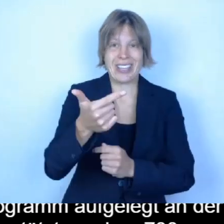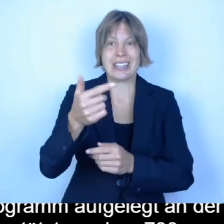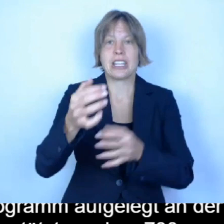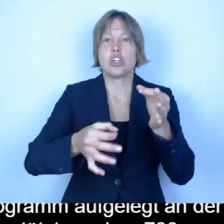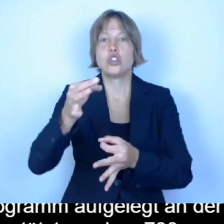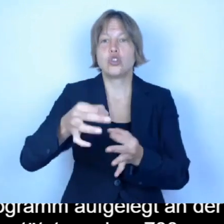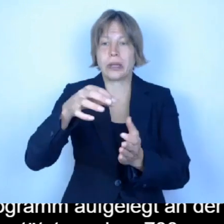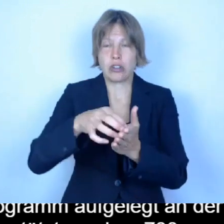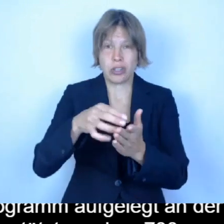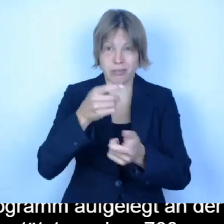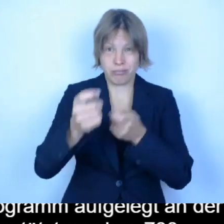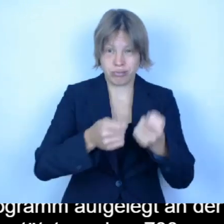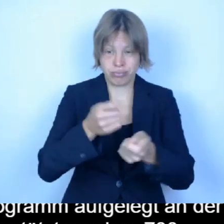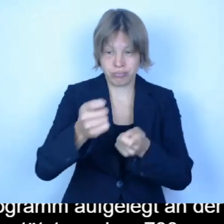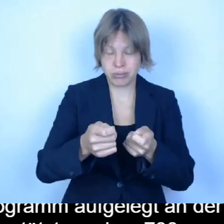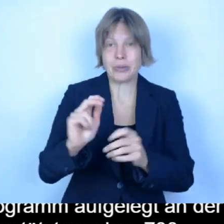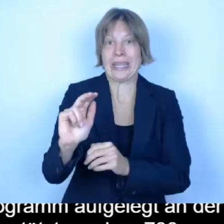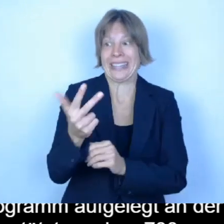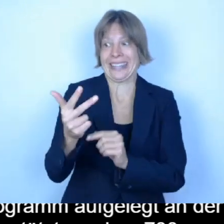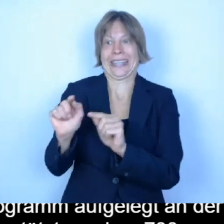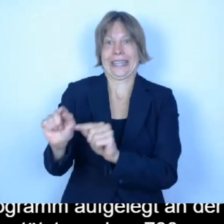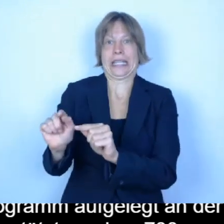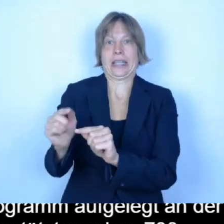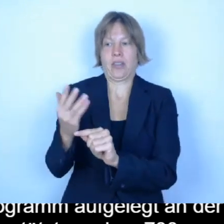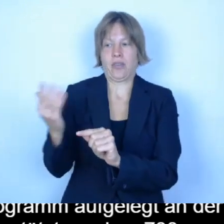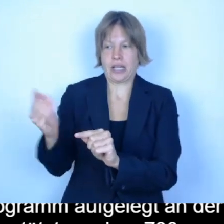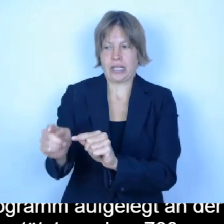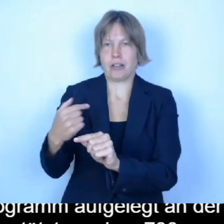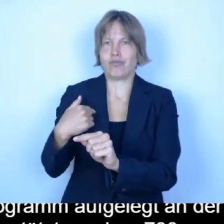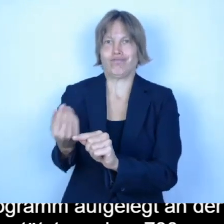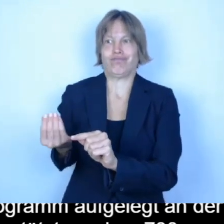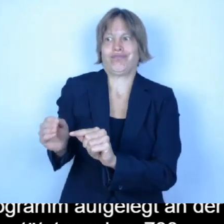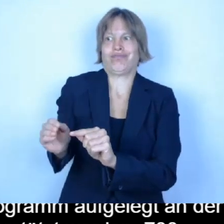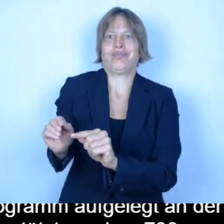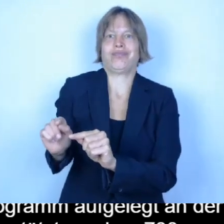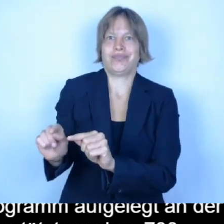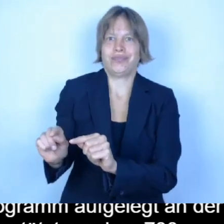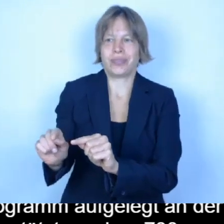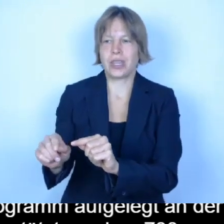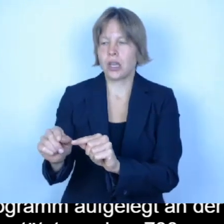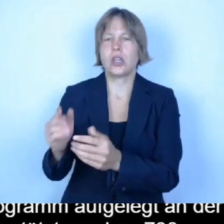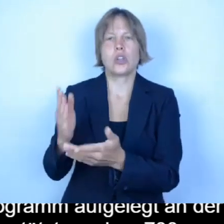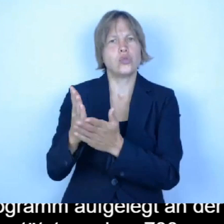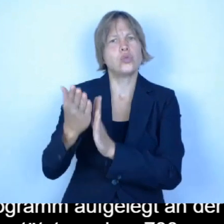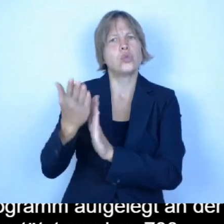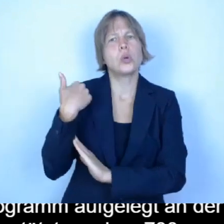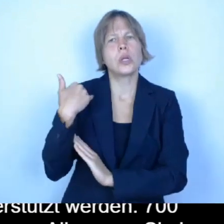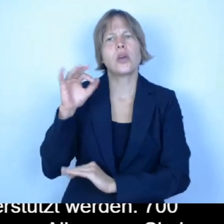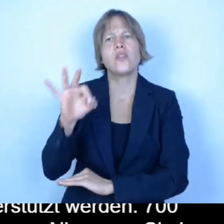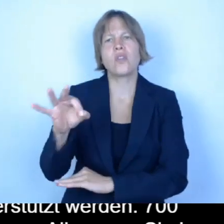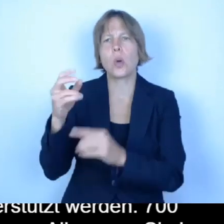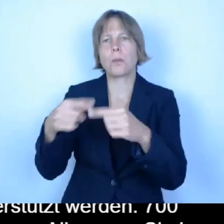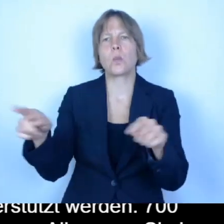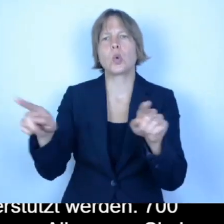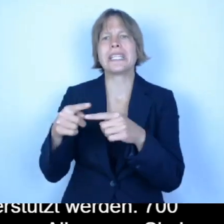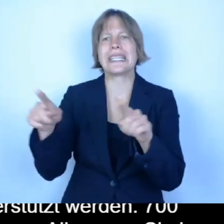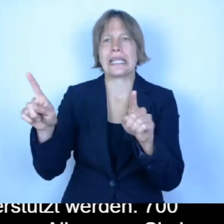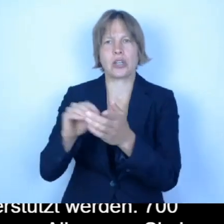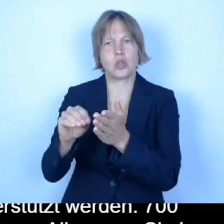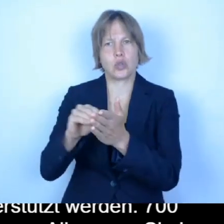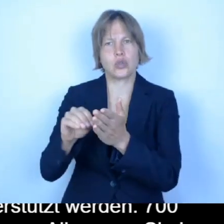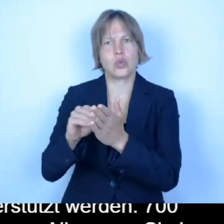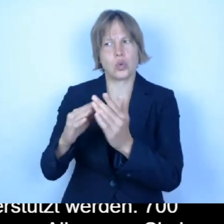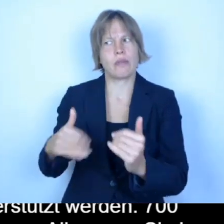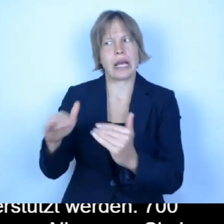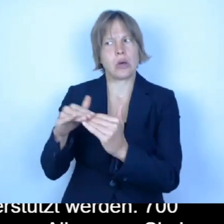dritte Punkt, wir ergänzen es noch, wir haben ja schon für Musikschulen einen ersten Ausgleich gemacht. Wir ergänzen es jetzt nochmal für den